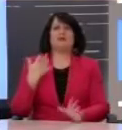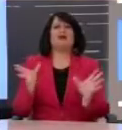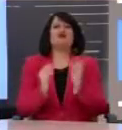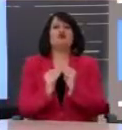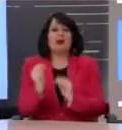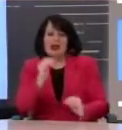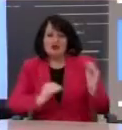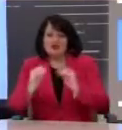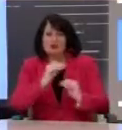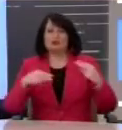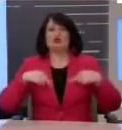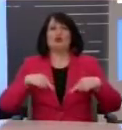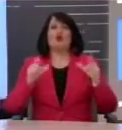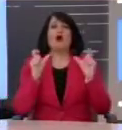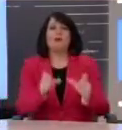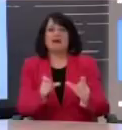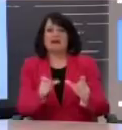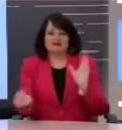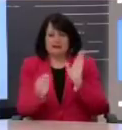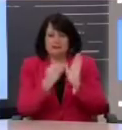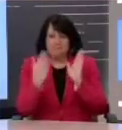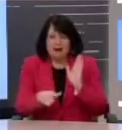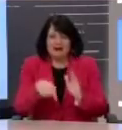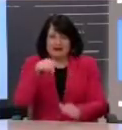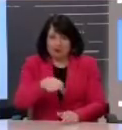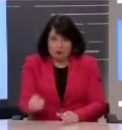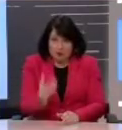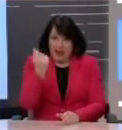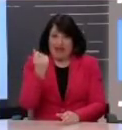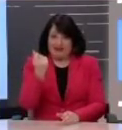εξοπλισμούς του Υπουργείου Άμυνας. Δεν μιλάμε για νέα δαπάνη.